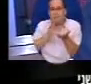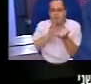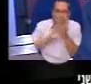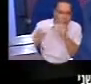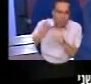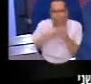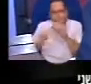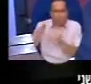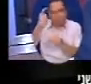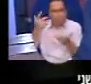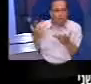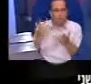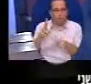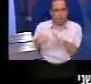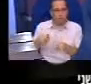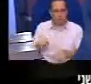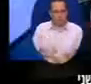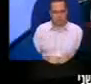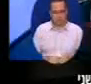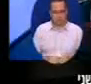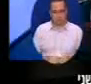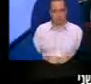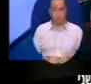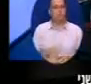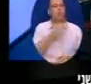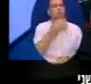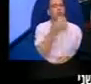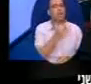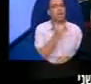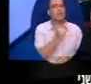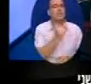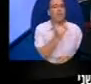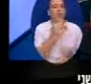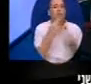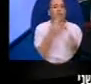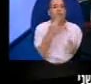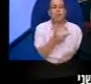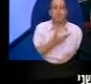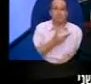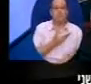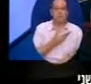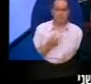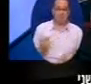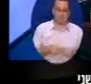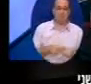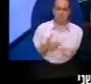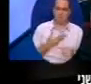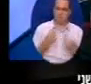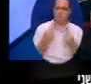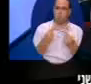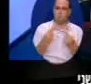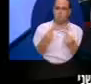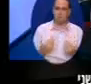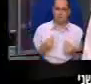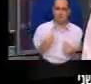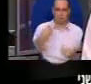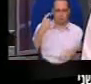איך אנחנו מתמודדים איתם. איזה תגובות אתם מקבלים? עד עכשיו תגובות מאוד טובות. אני חושב